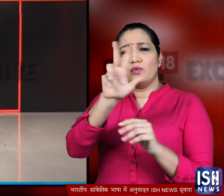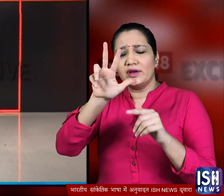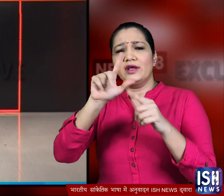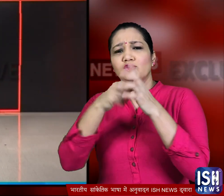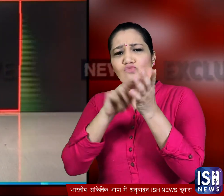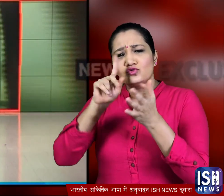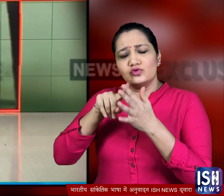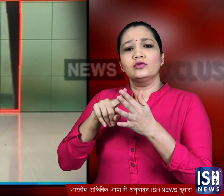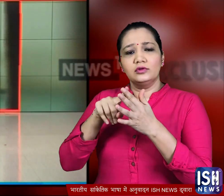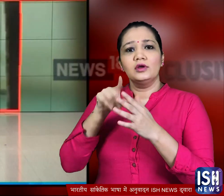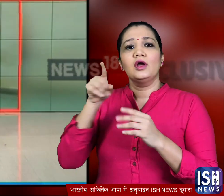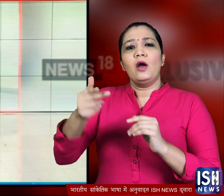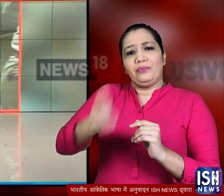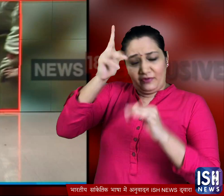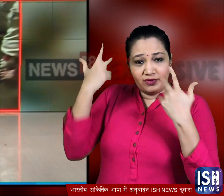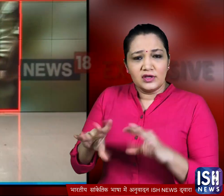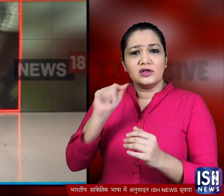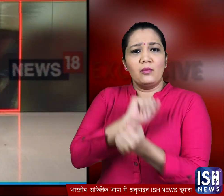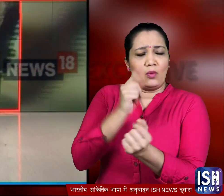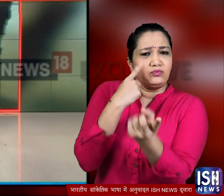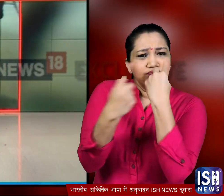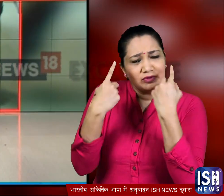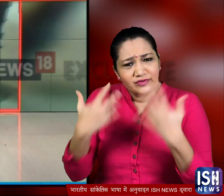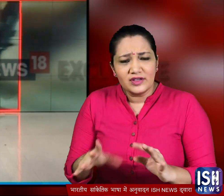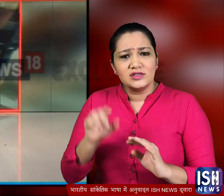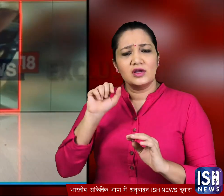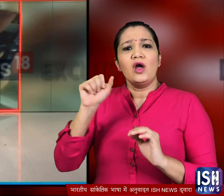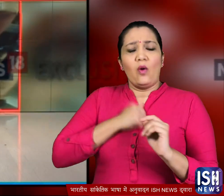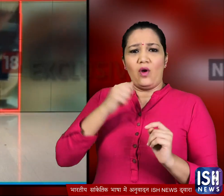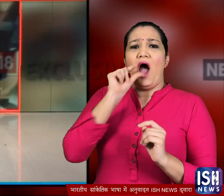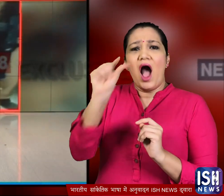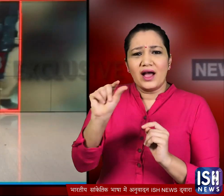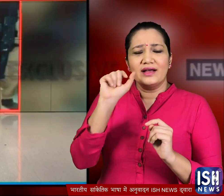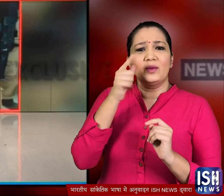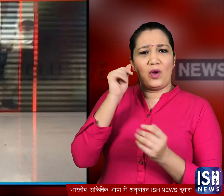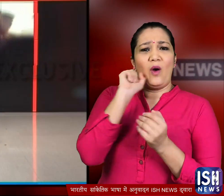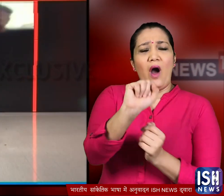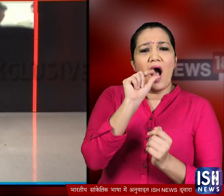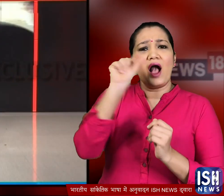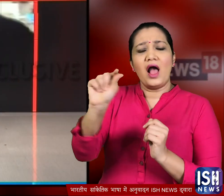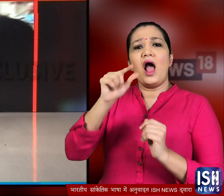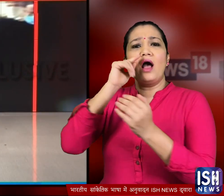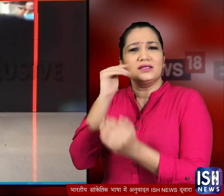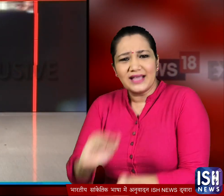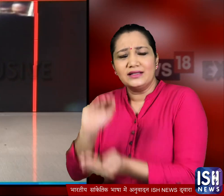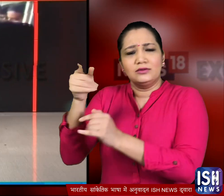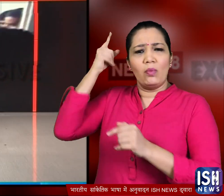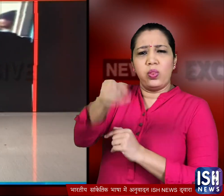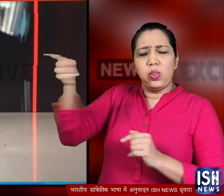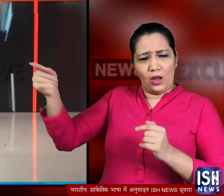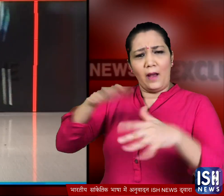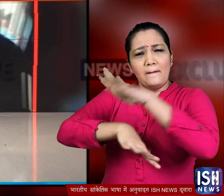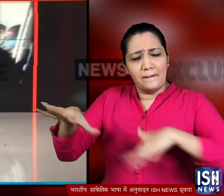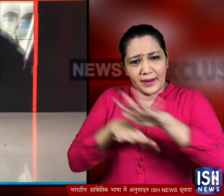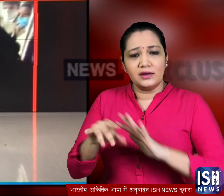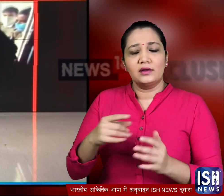जून को फायरिंग हुई थी, जिसकी जांच के बाद पुलिस ने बताया कि उसने अपने चाचा और उनके बेटों को फंसाने के लिए जाल बुना। वैसे तो मुनव्वर